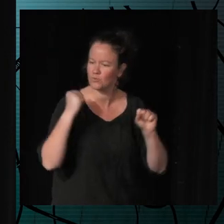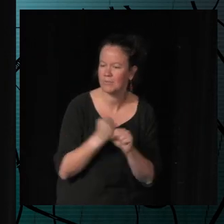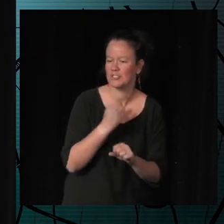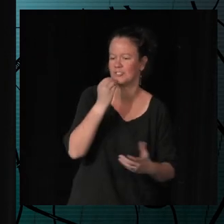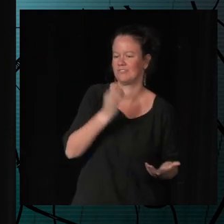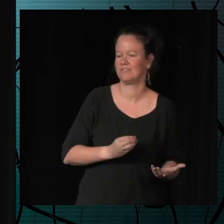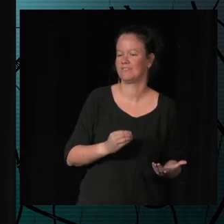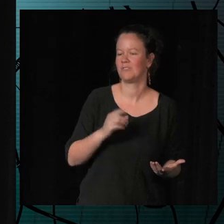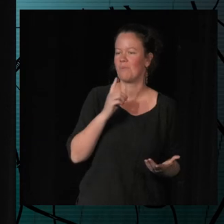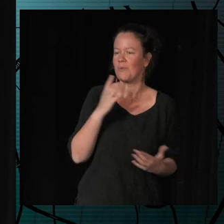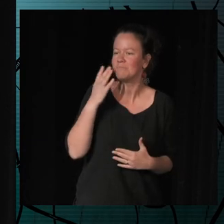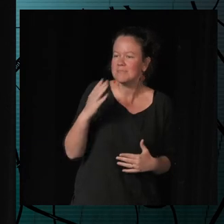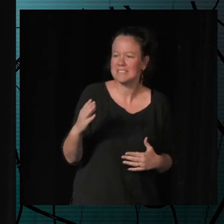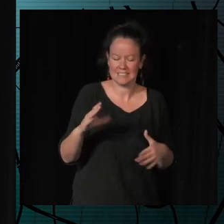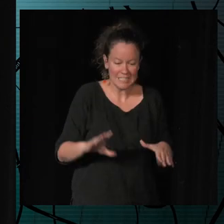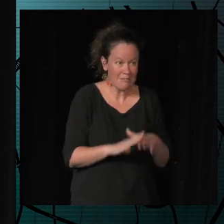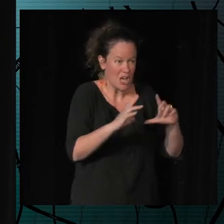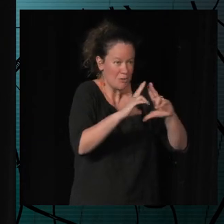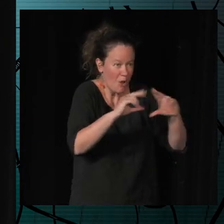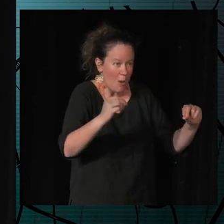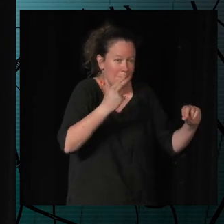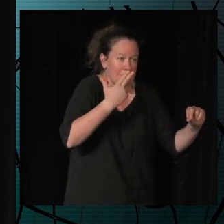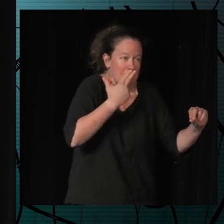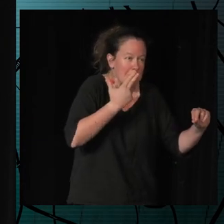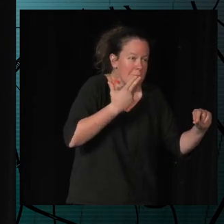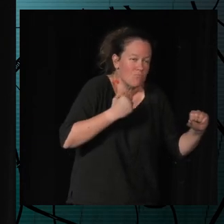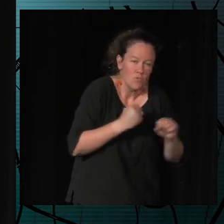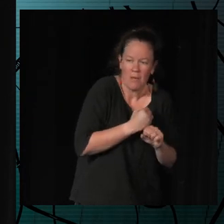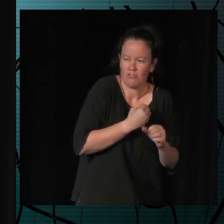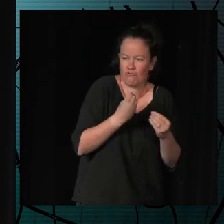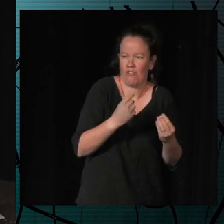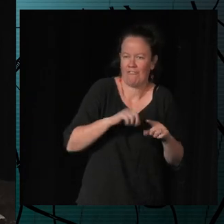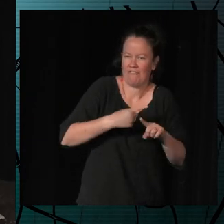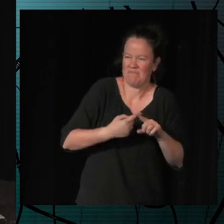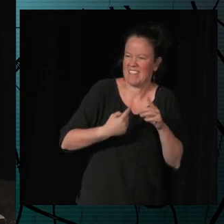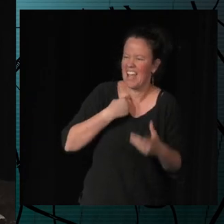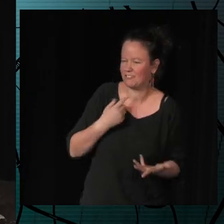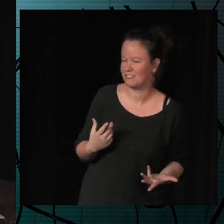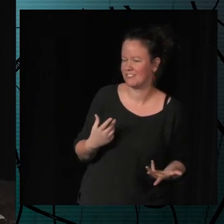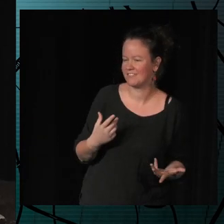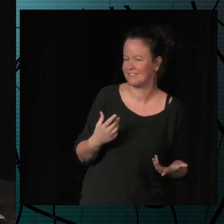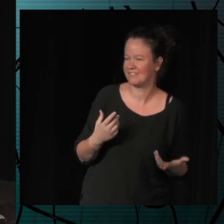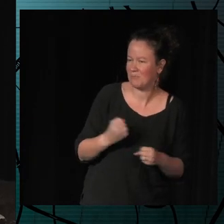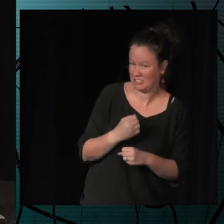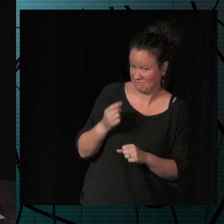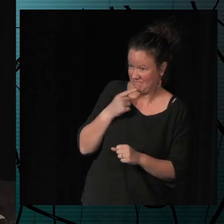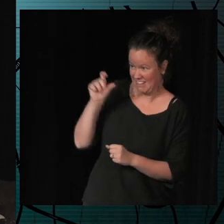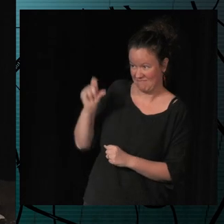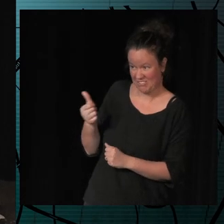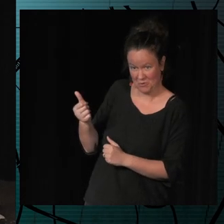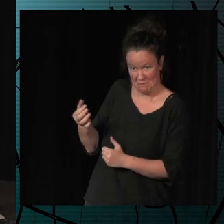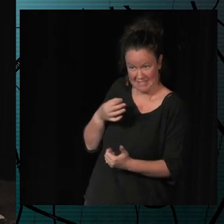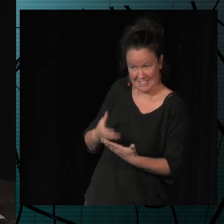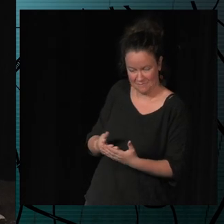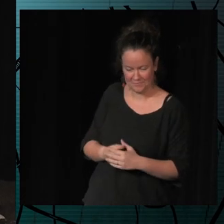reprendre sa phrase pouvait gâcher un film mais je pense que ça s'applique complètement au jeux vidéo moi j'ai toujours cette idée je pense le le risque dans dans le